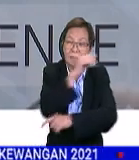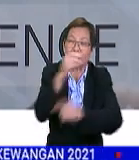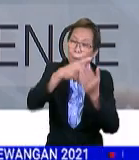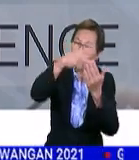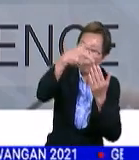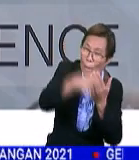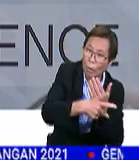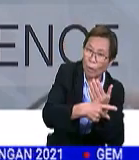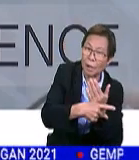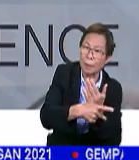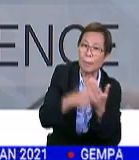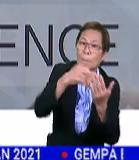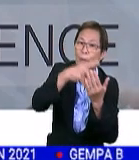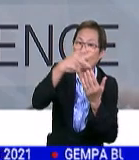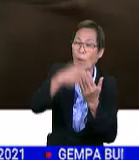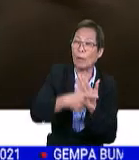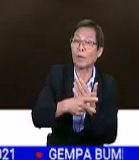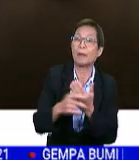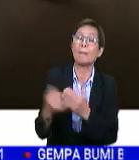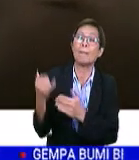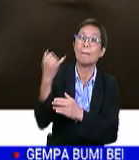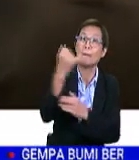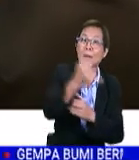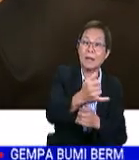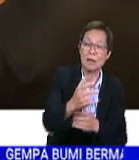program jangkau luar atau outreach.